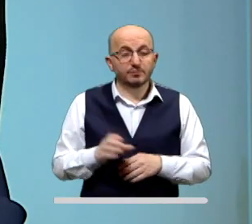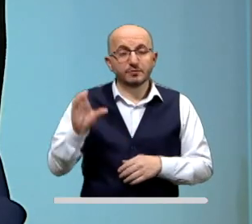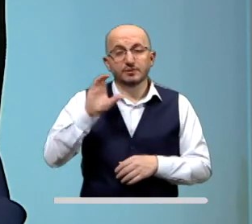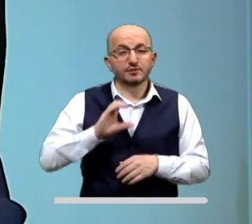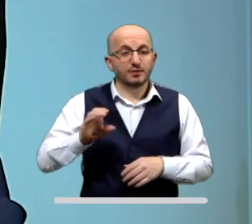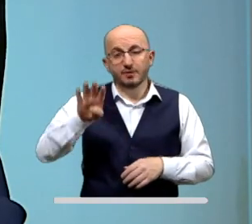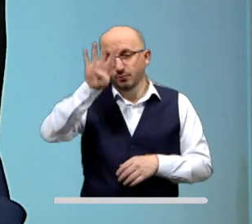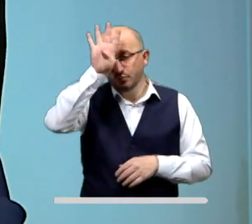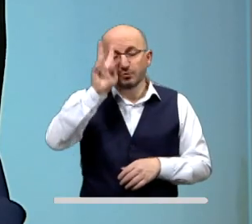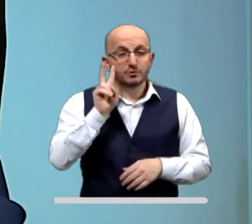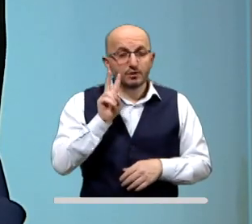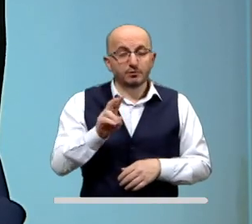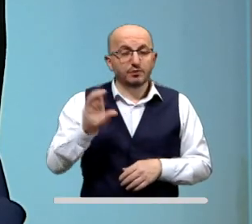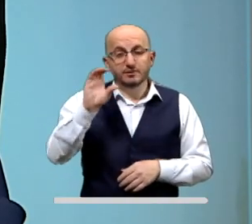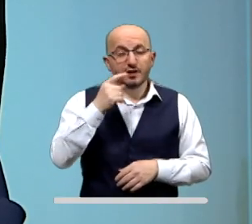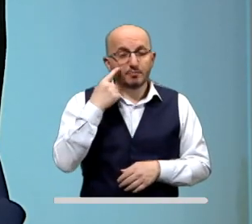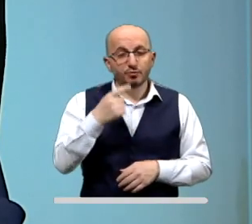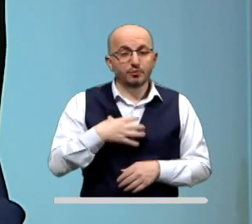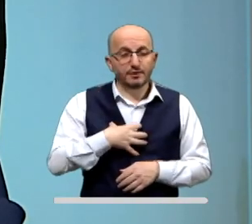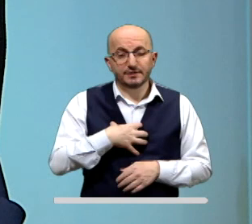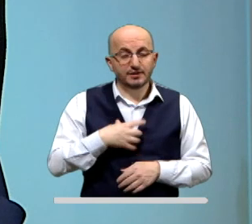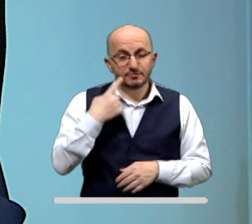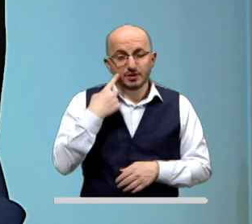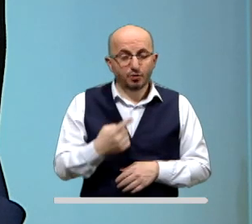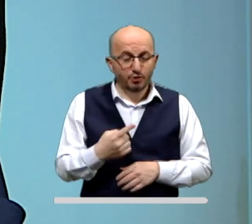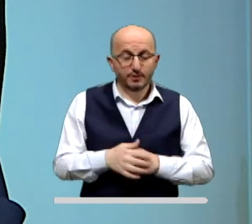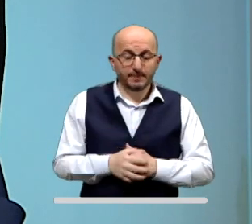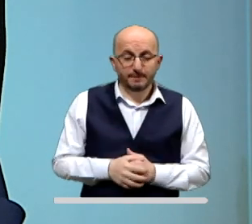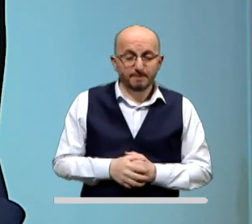hukukuna göre İslam'a göre dinimize göre